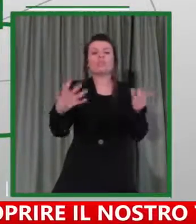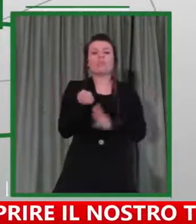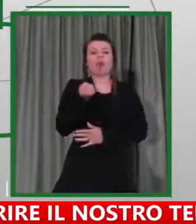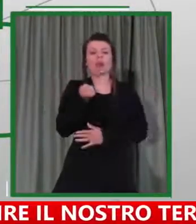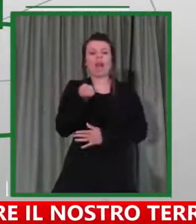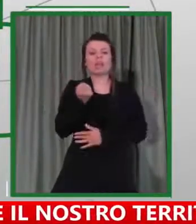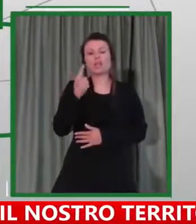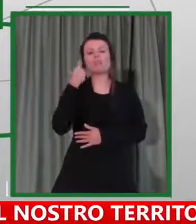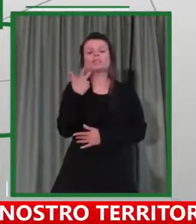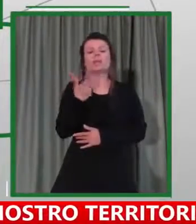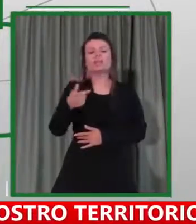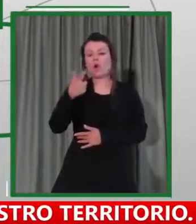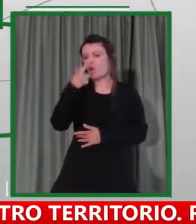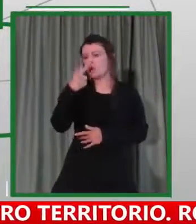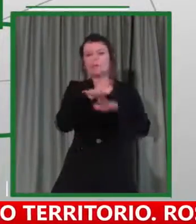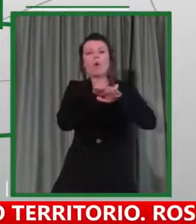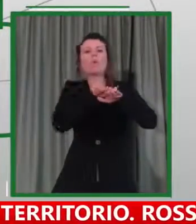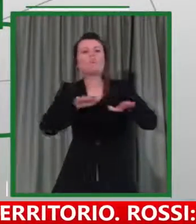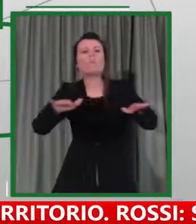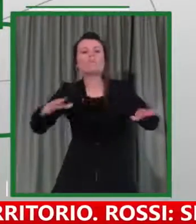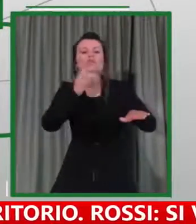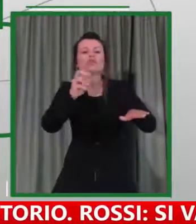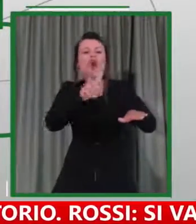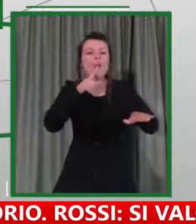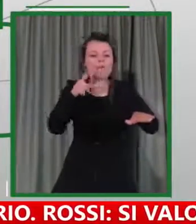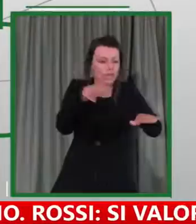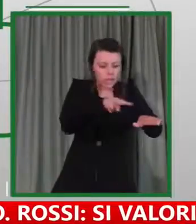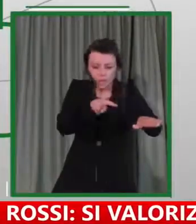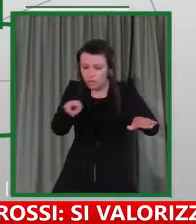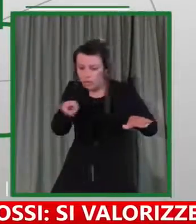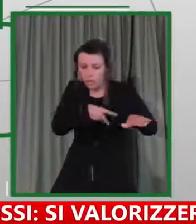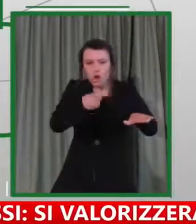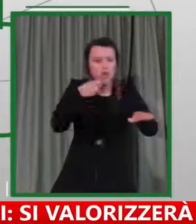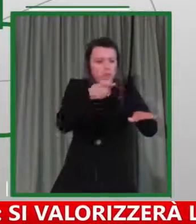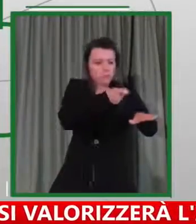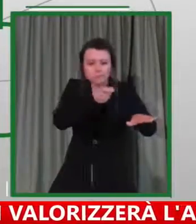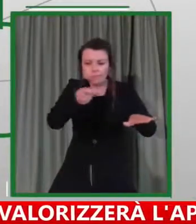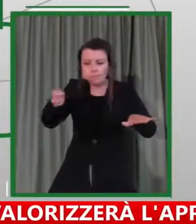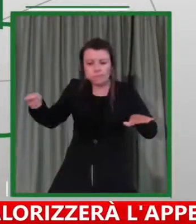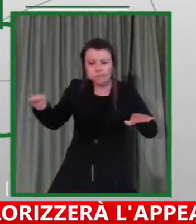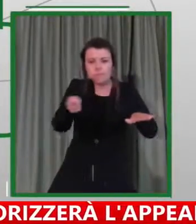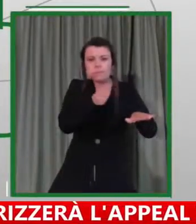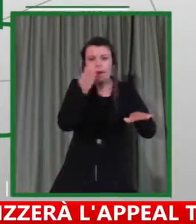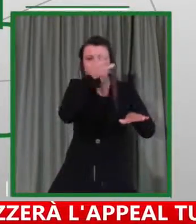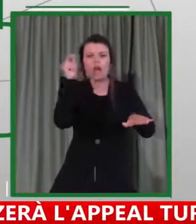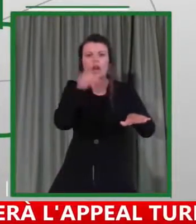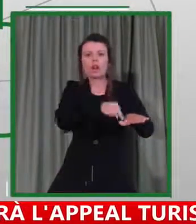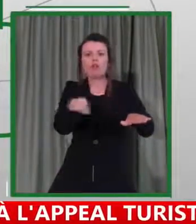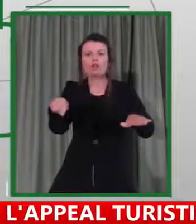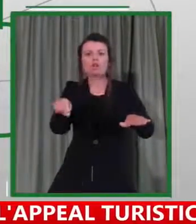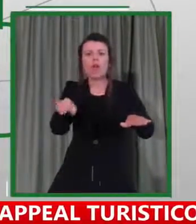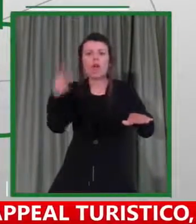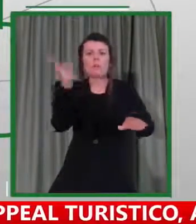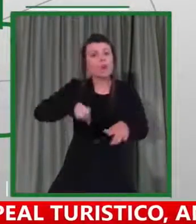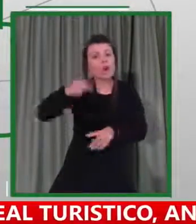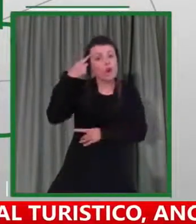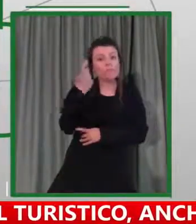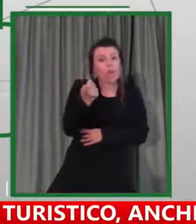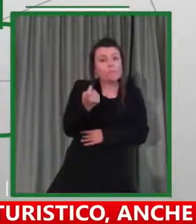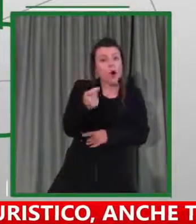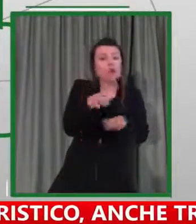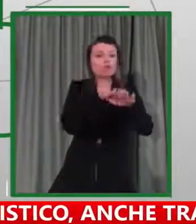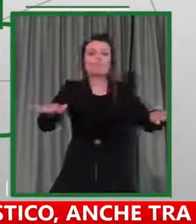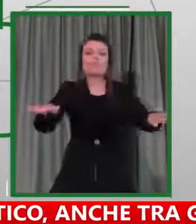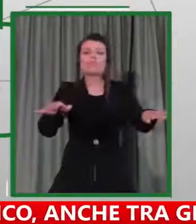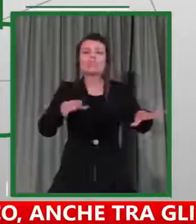superfici. Sappiamo ancora poco di quanto il Covid sia presente sulle superfici. Ecco, finanziare una ricerca di questo tipo, alcune sono già attive,